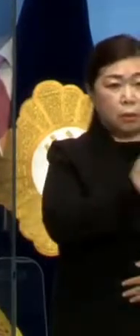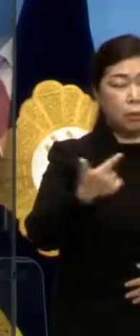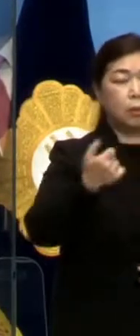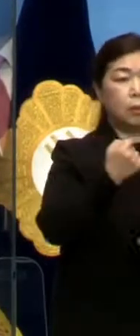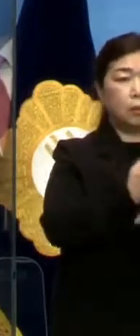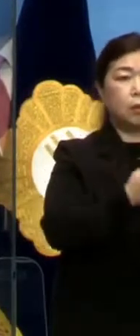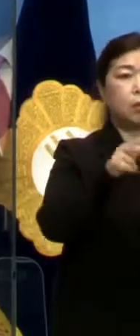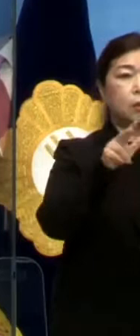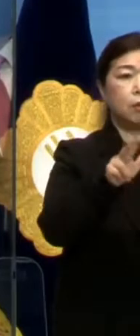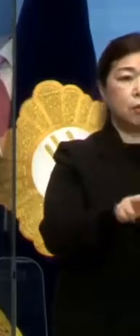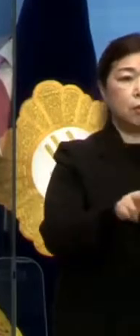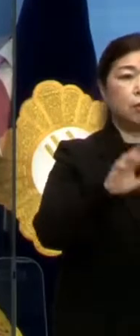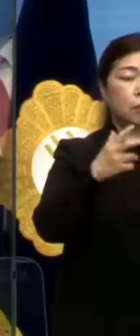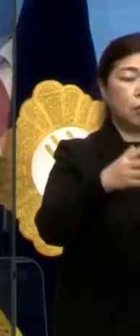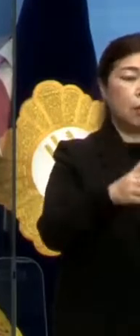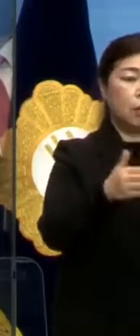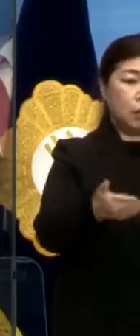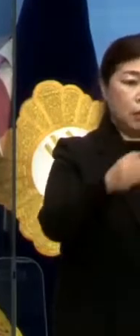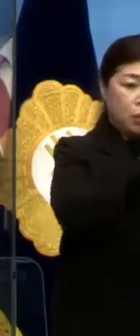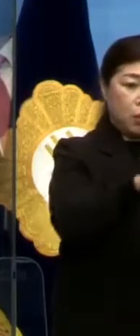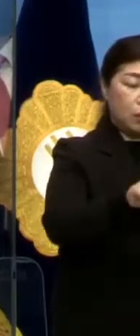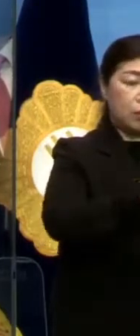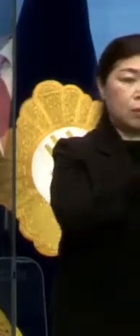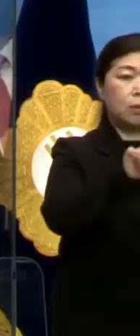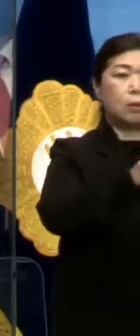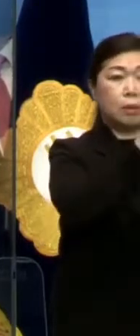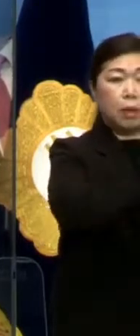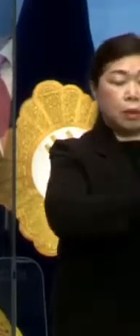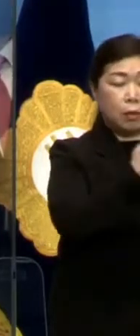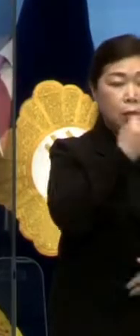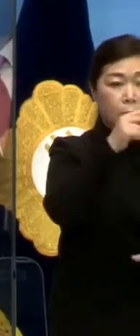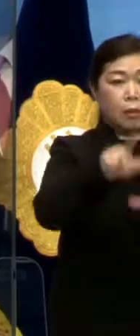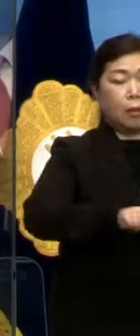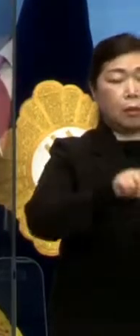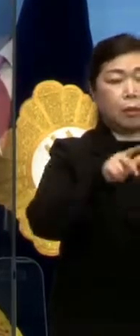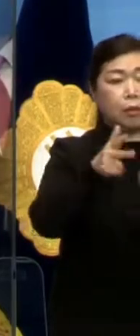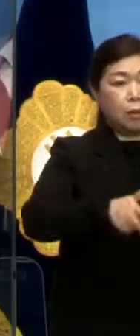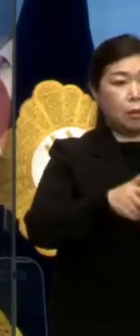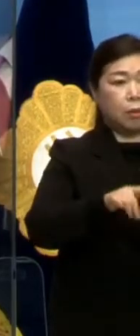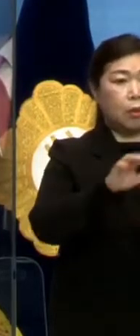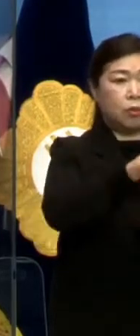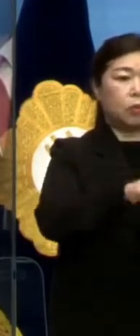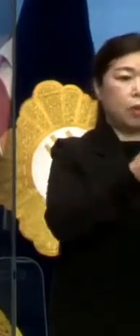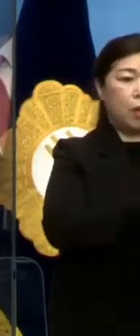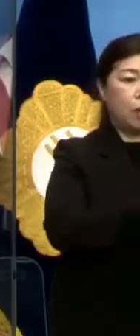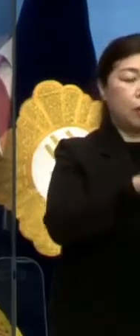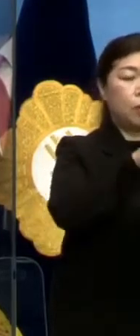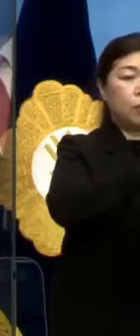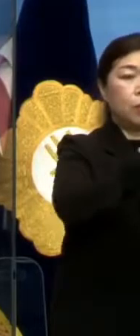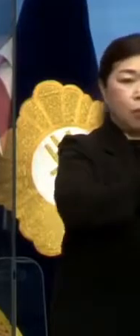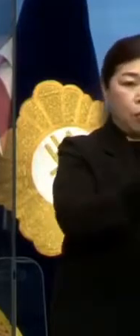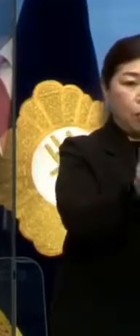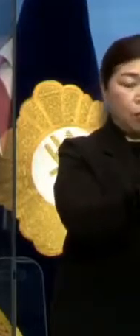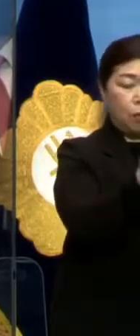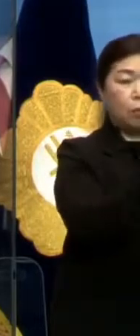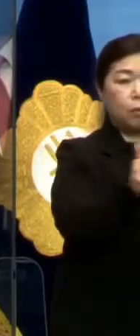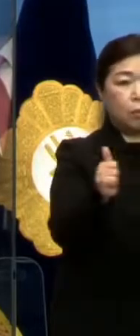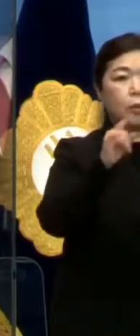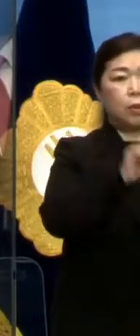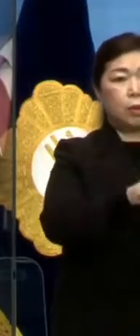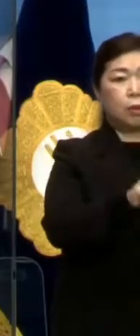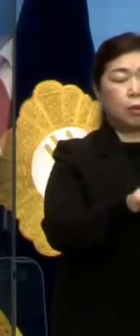현재 국가의 기간산업이자 생명산업인 국내 농업에 대한 정부의 적극적인 보호와